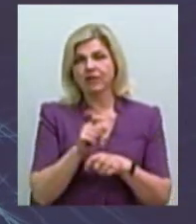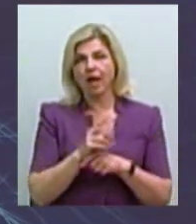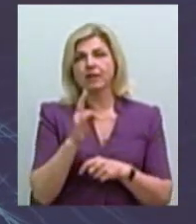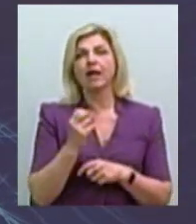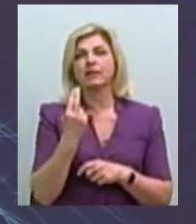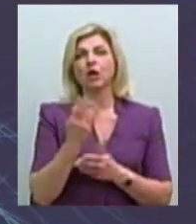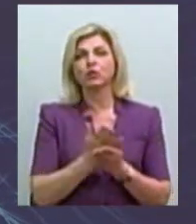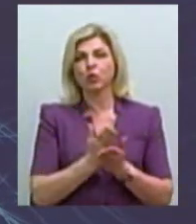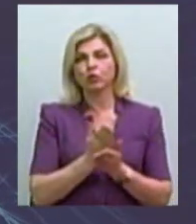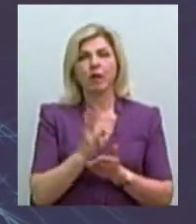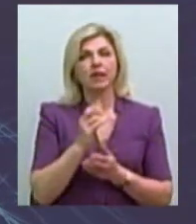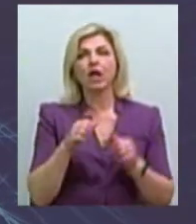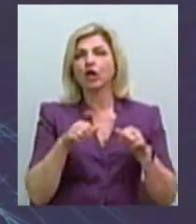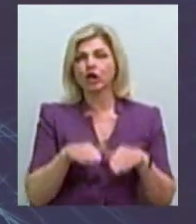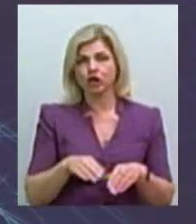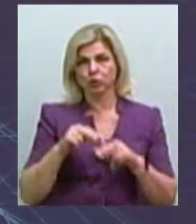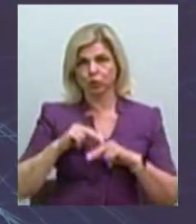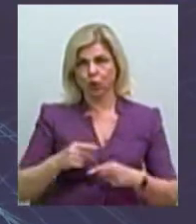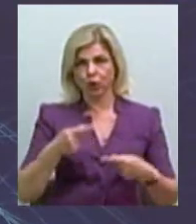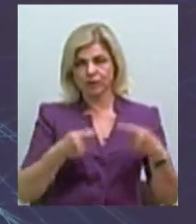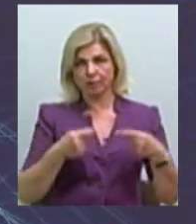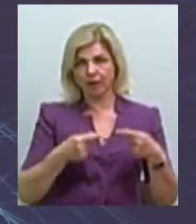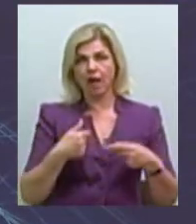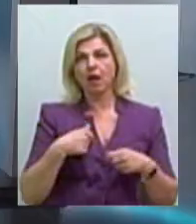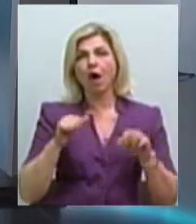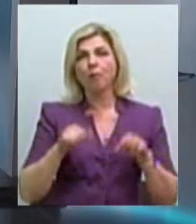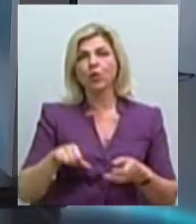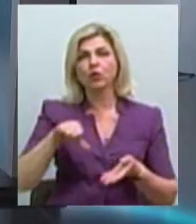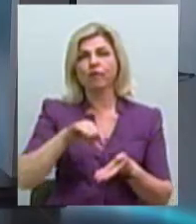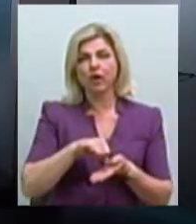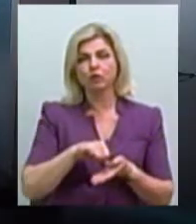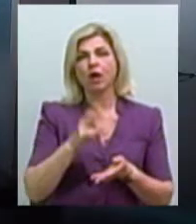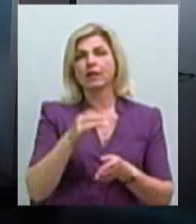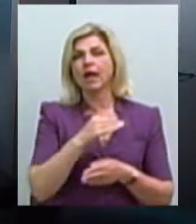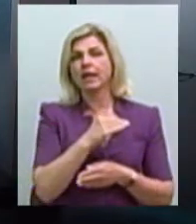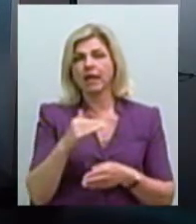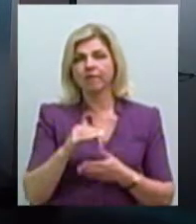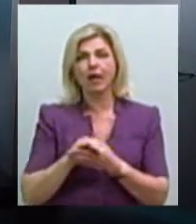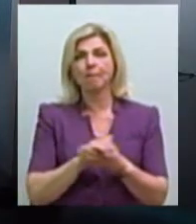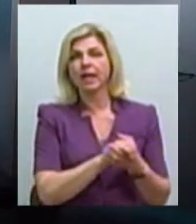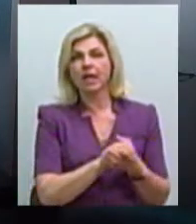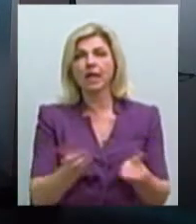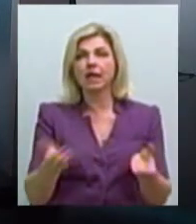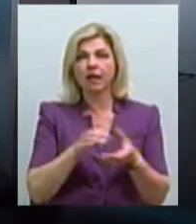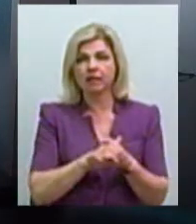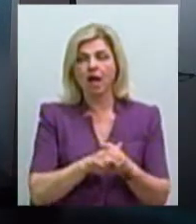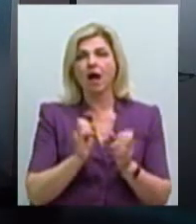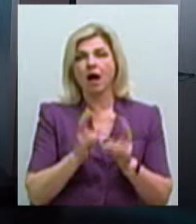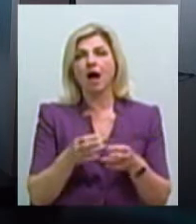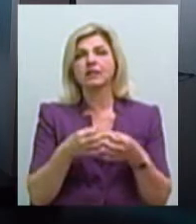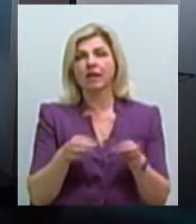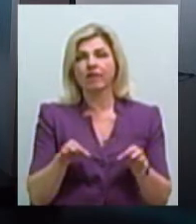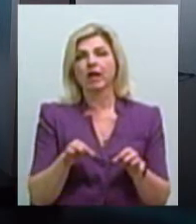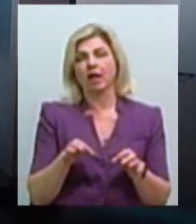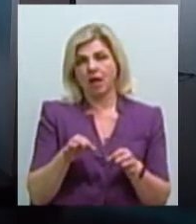вирішувати колективний трудовий спір. Я можу виступити максимум на рівні примирної комісії, як незалежний посередник